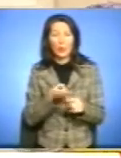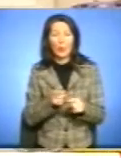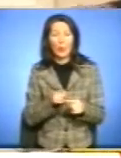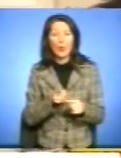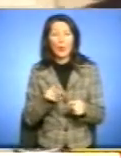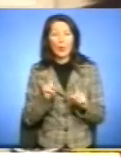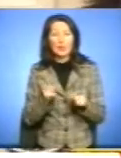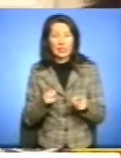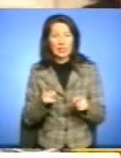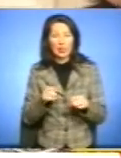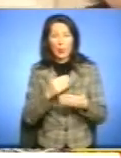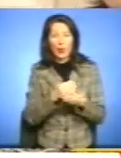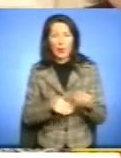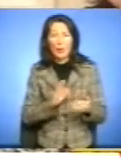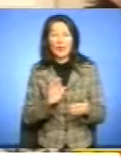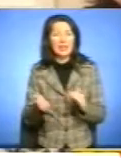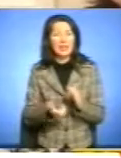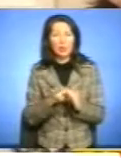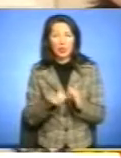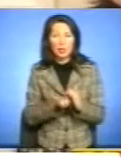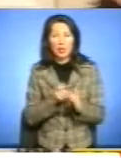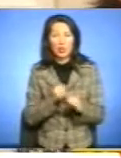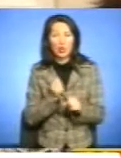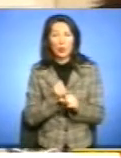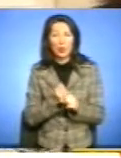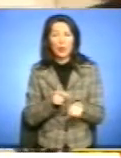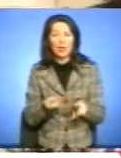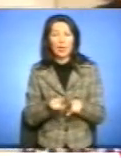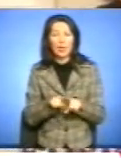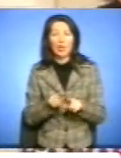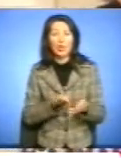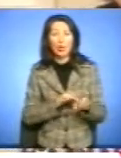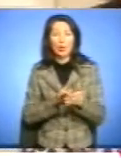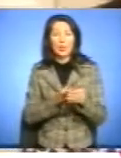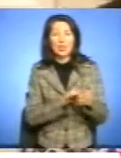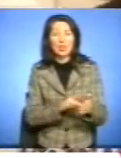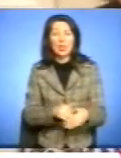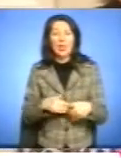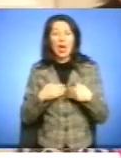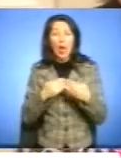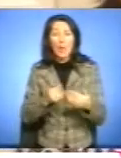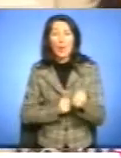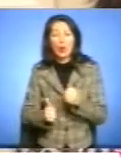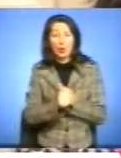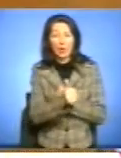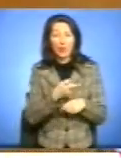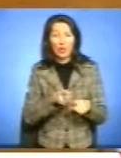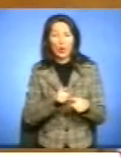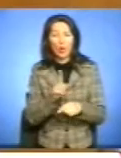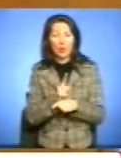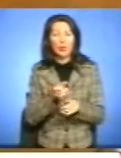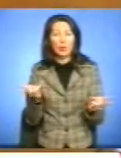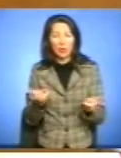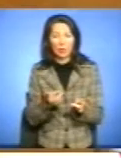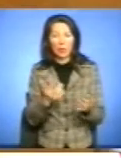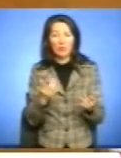програмі, цього буде недостатньо, аби зробити оцей так званий туристичний прорив, якого дуже Тернопілля все-таки потребує. Це вже